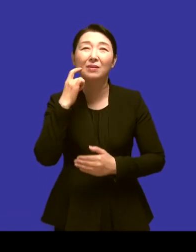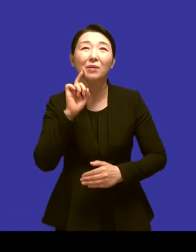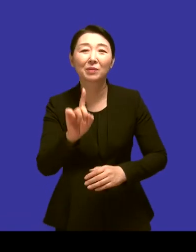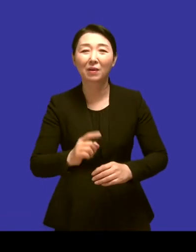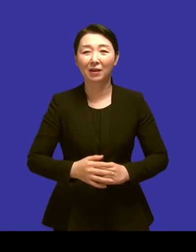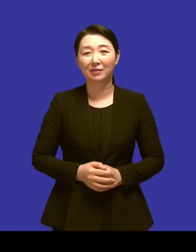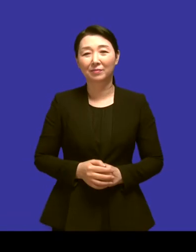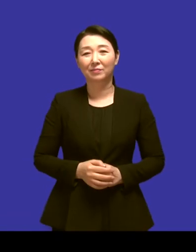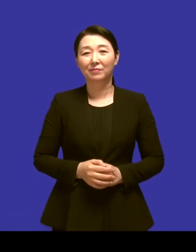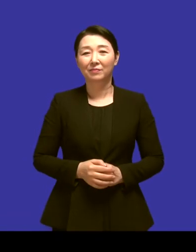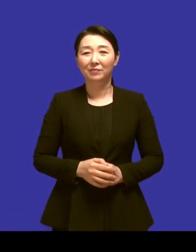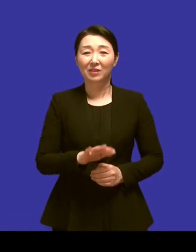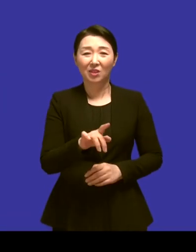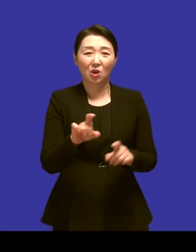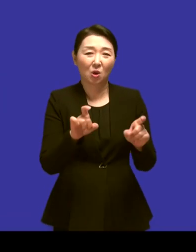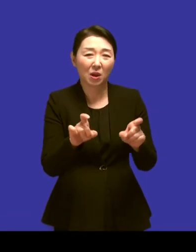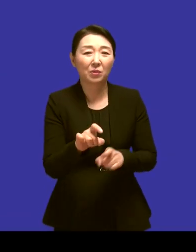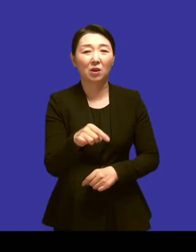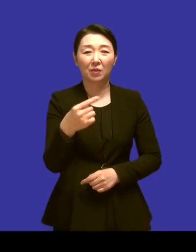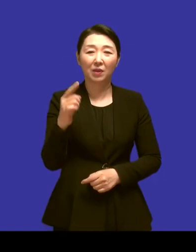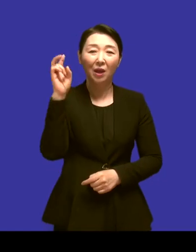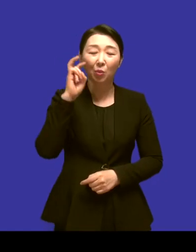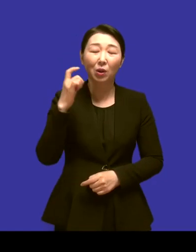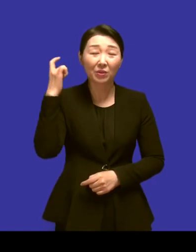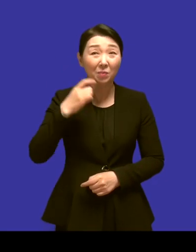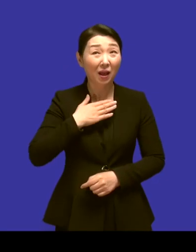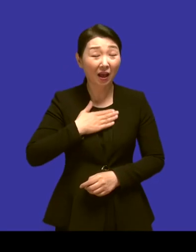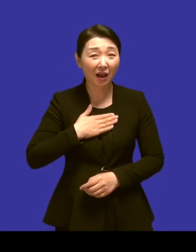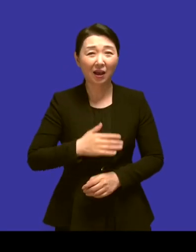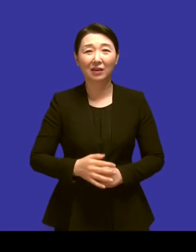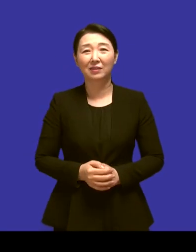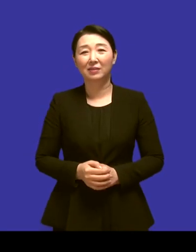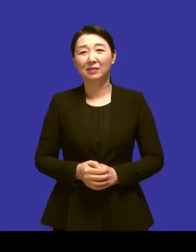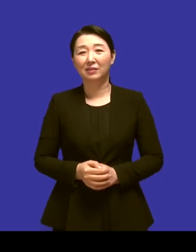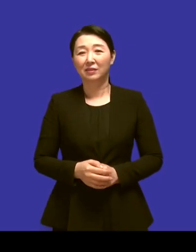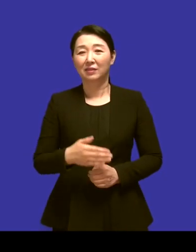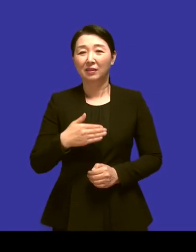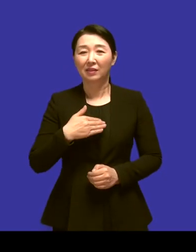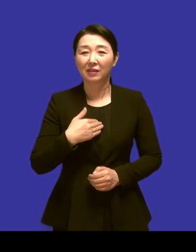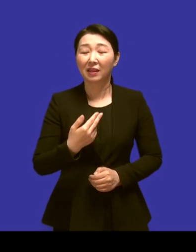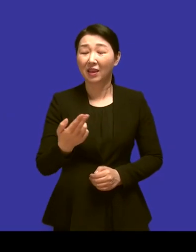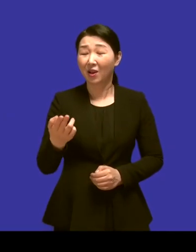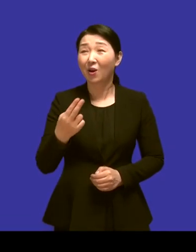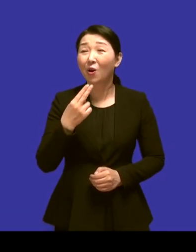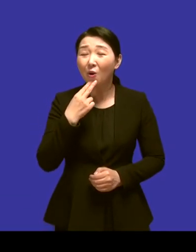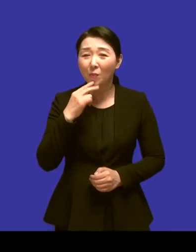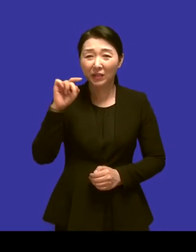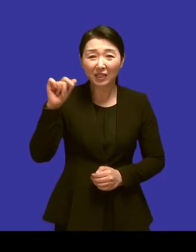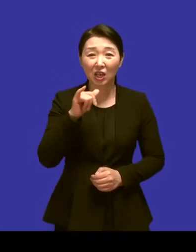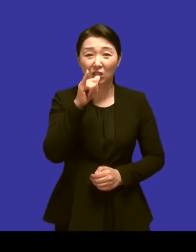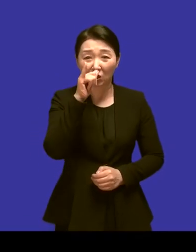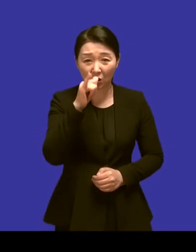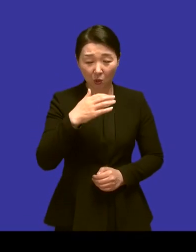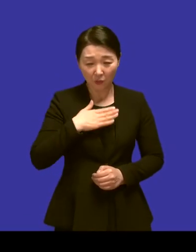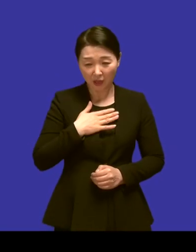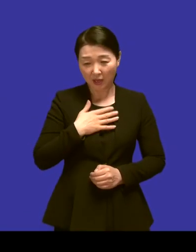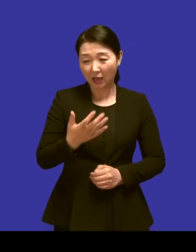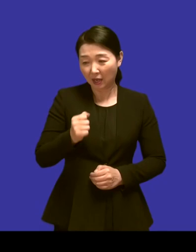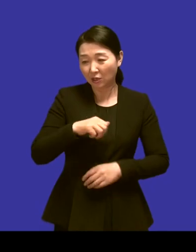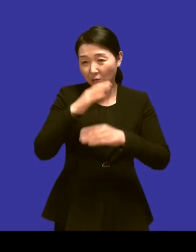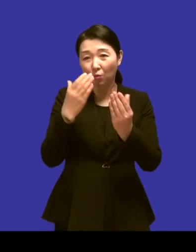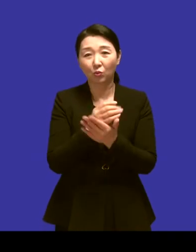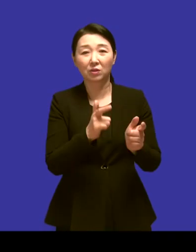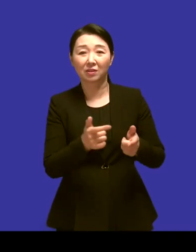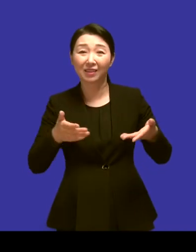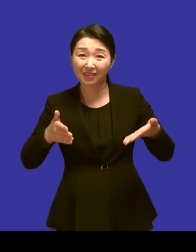그건 거짓말이겠지. 캔컵 나 저러니까 걔 노래 들으면 알겠지. 내게 없는 센스를 가지고 있던 내가 어느새 내가 가진